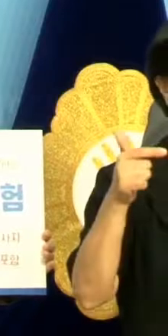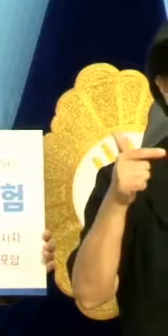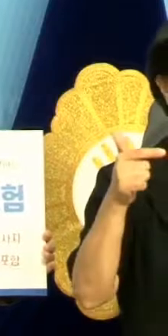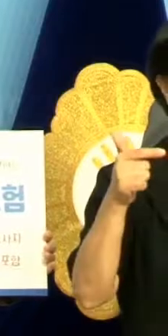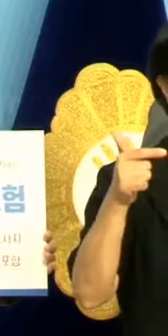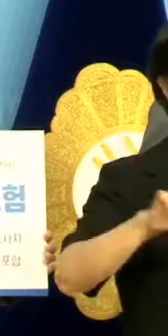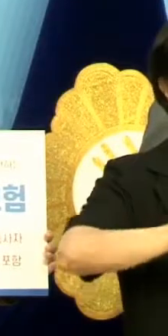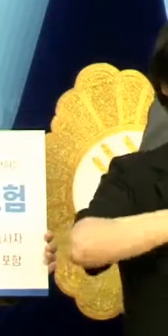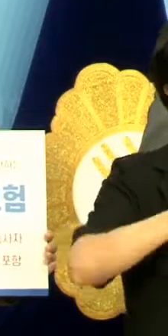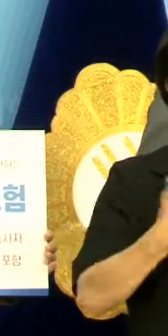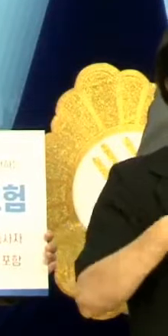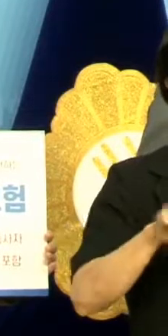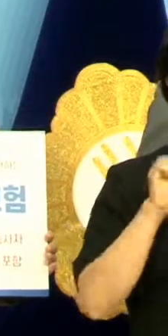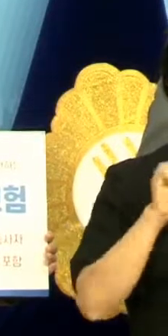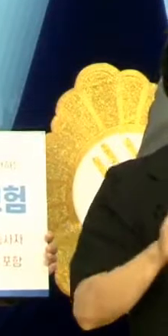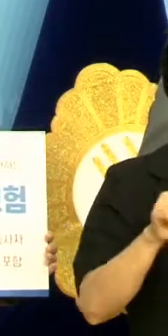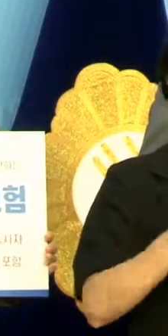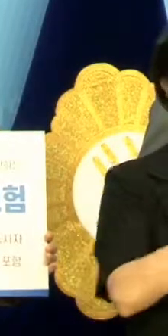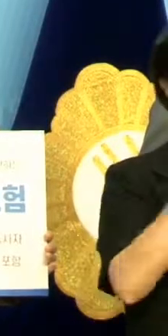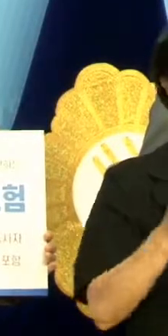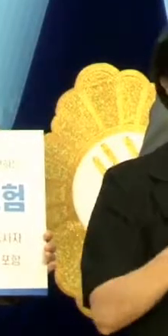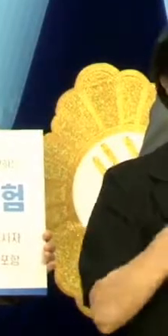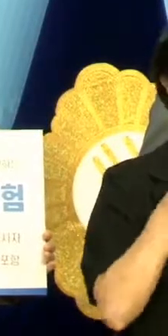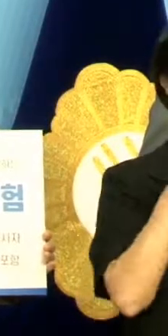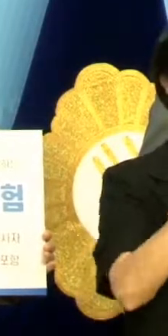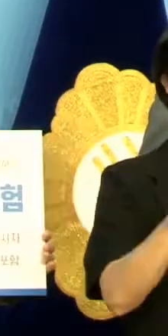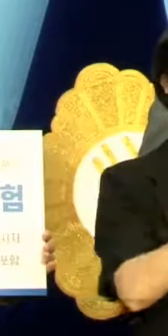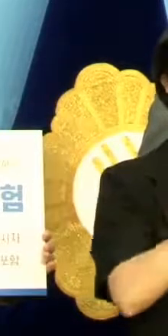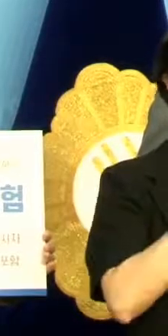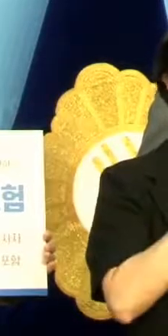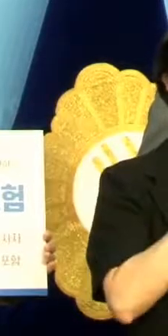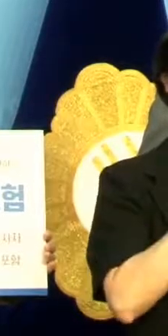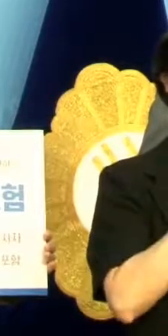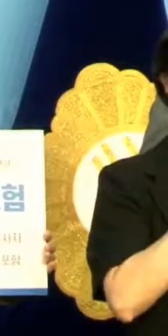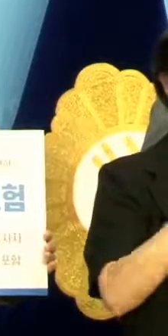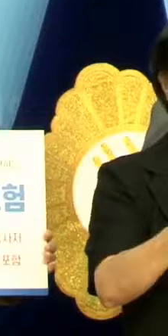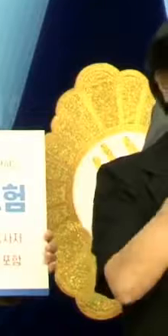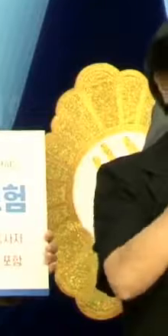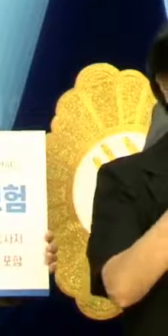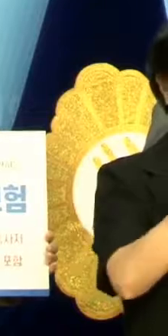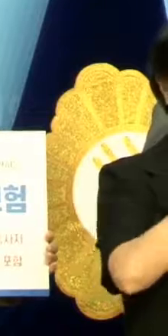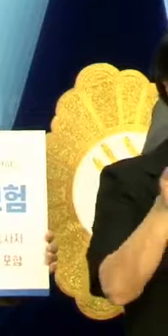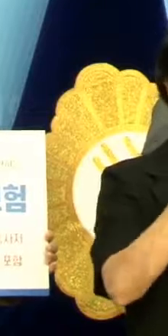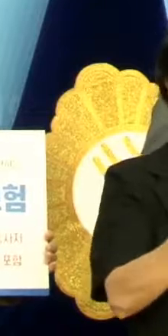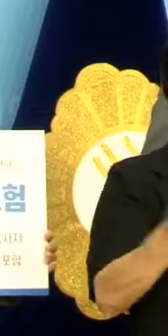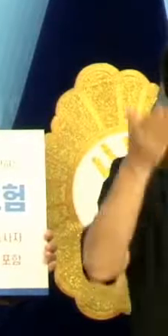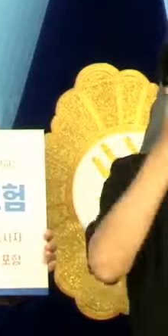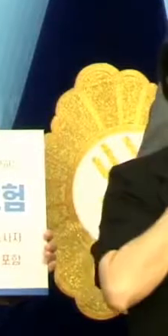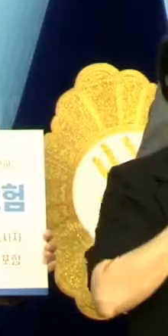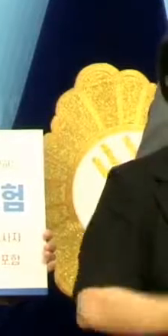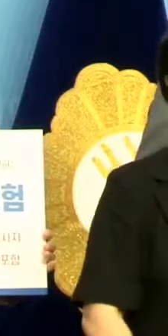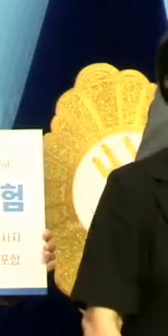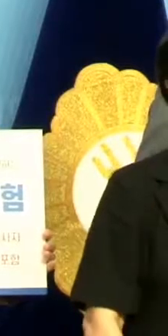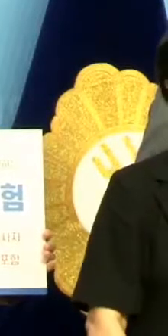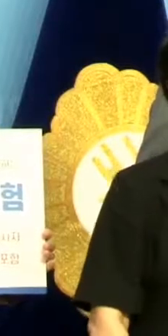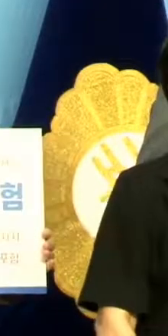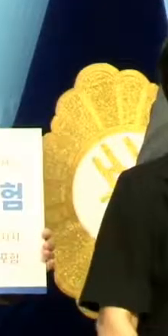외국어 및 예체능 전문인력 활력 활용 등을 통해 교육수준을 제 구하고자 합니다